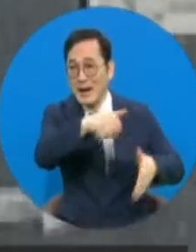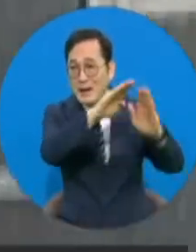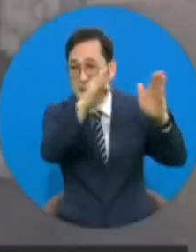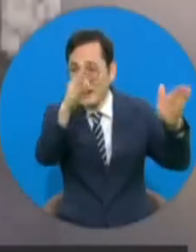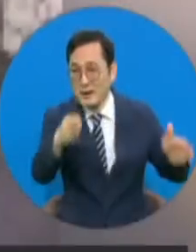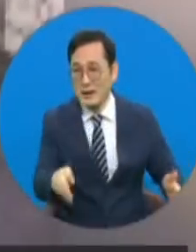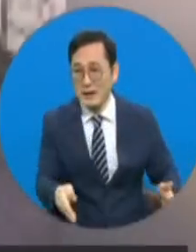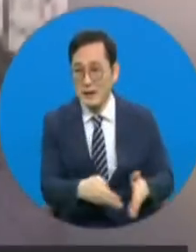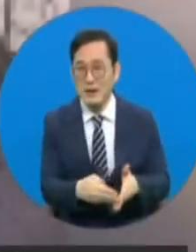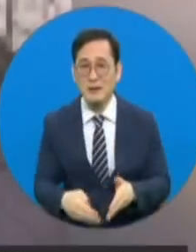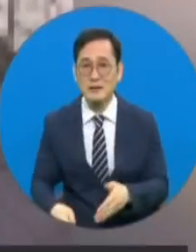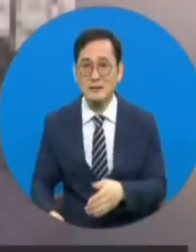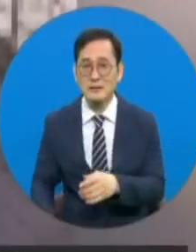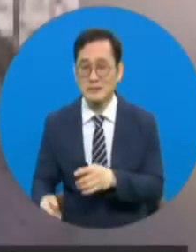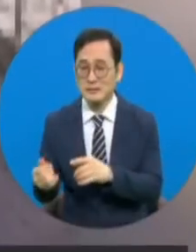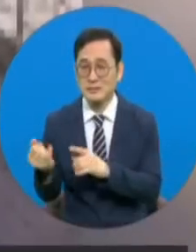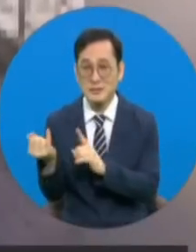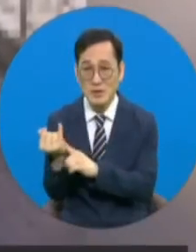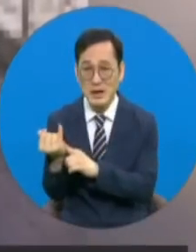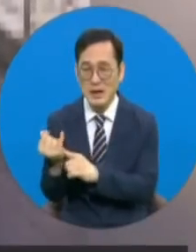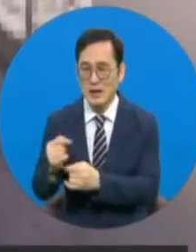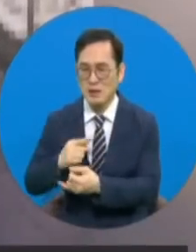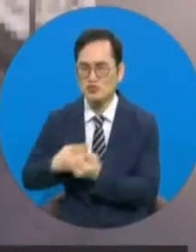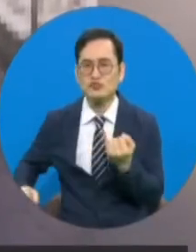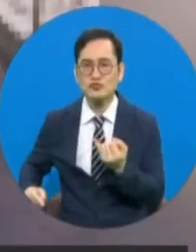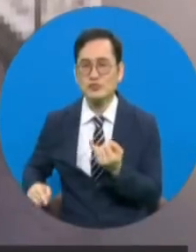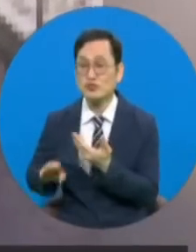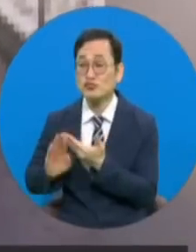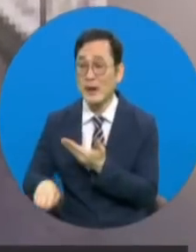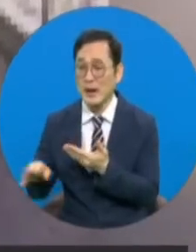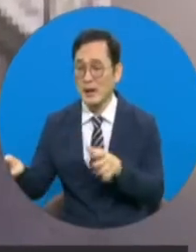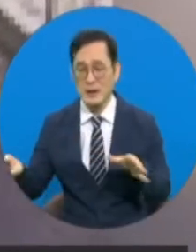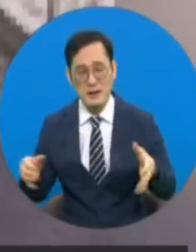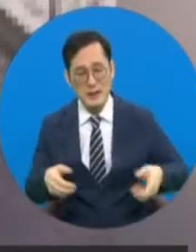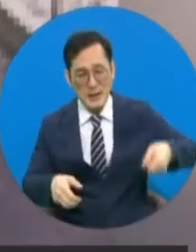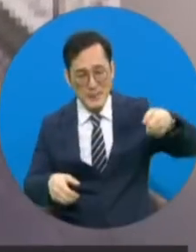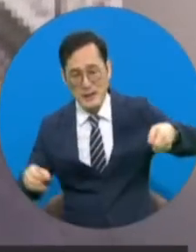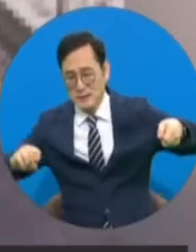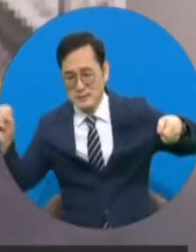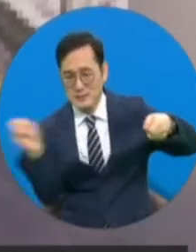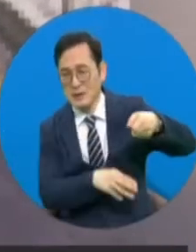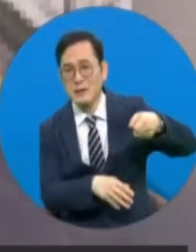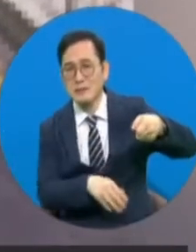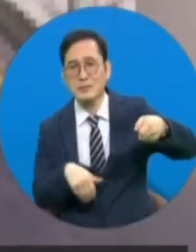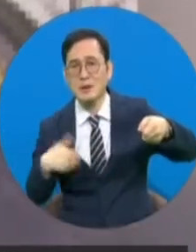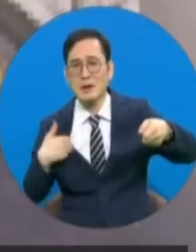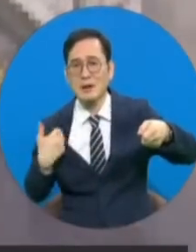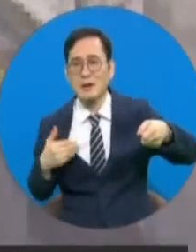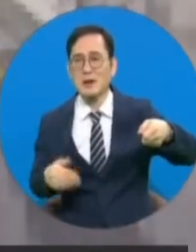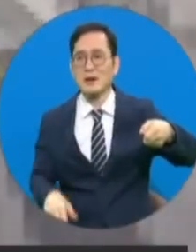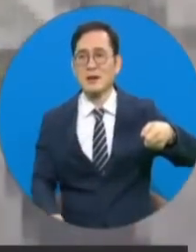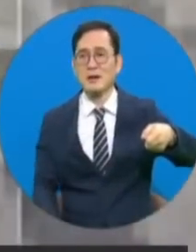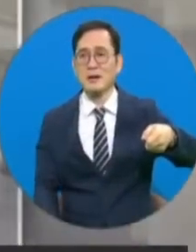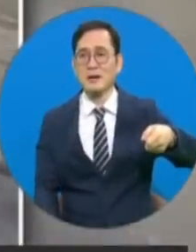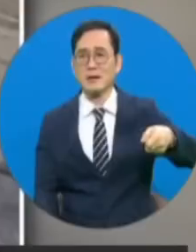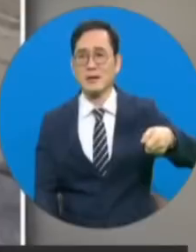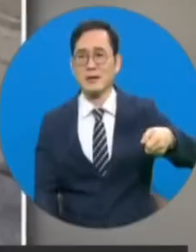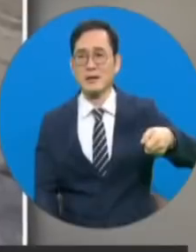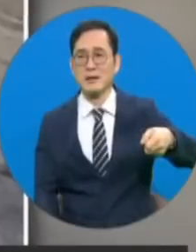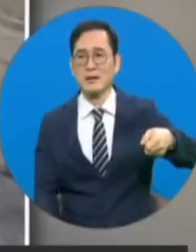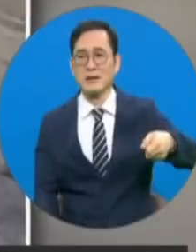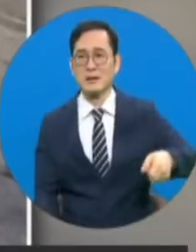사체를 유기하기 위해서 캐리어에 담겨 있는지 안 넘겼는지 모르겠어요 그 전인지 그 이은지는 그런데